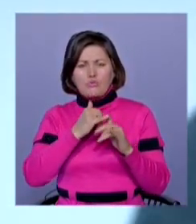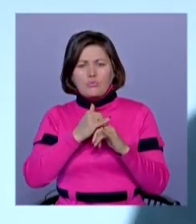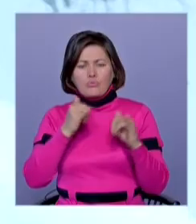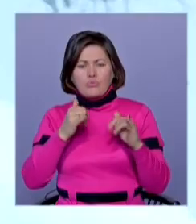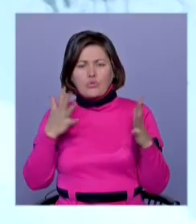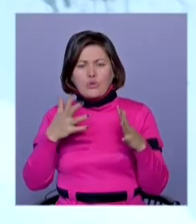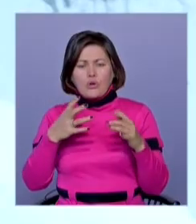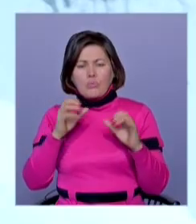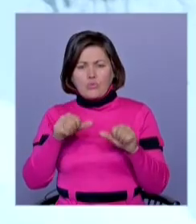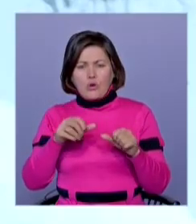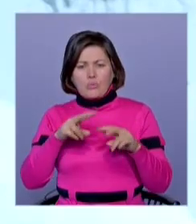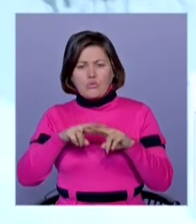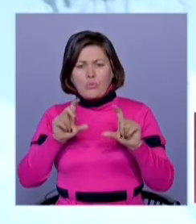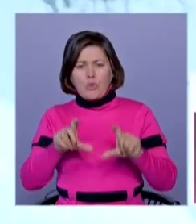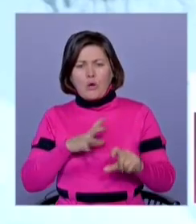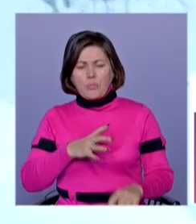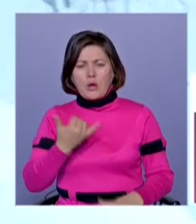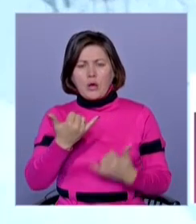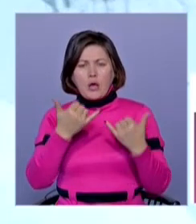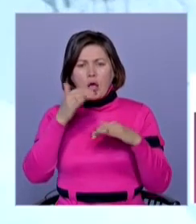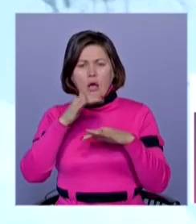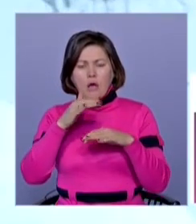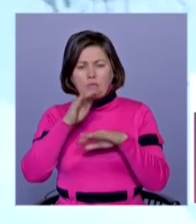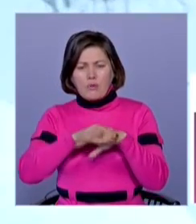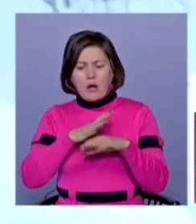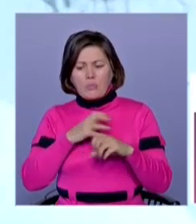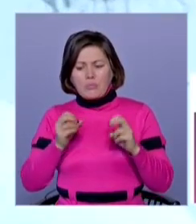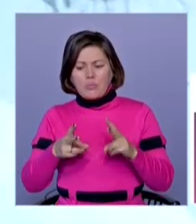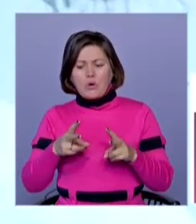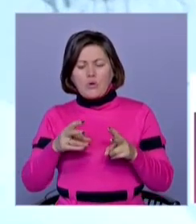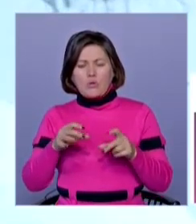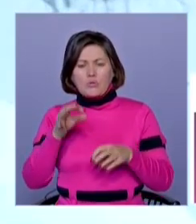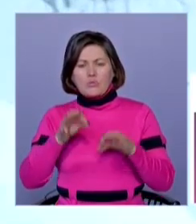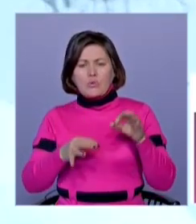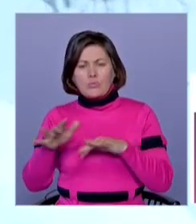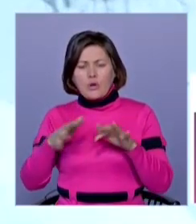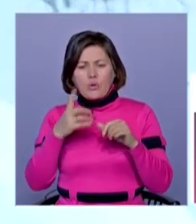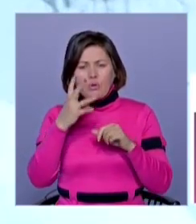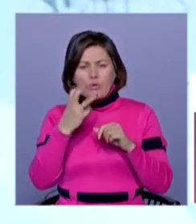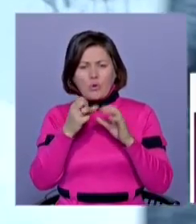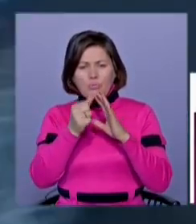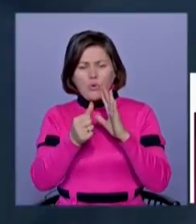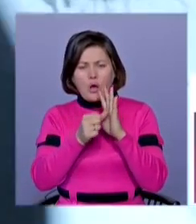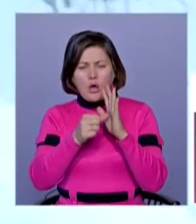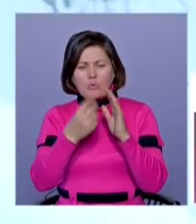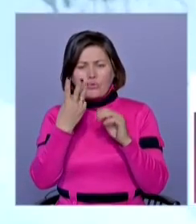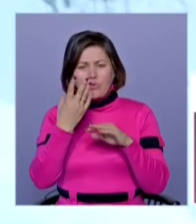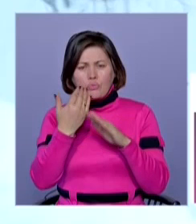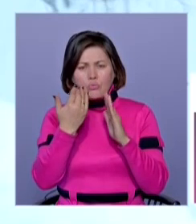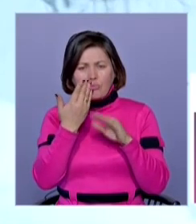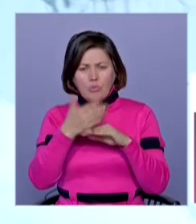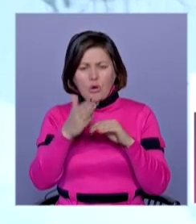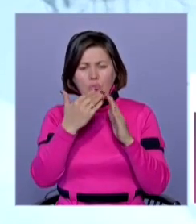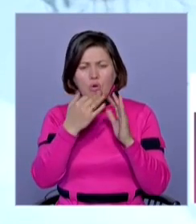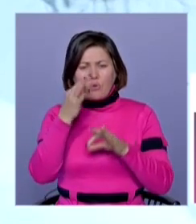мүмкін. Осы дерек бойынша қазіргі таңда Қазақстан Республикасы қылмыстық кодексінің 306 бабының 3-ші тармағымен